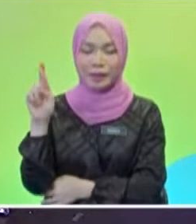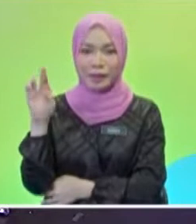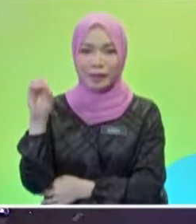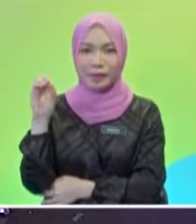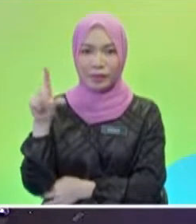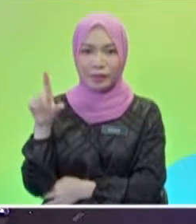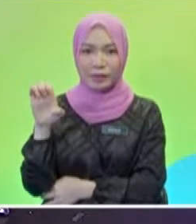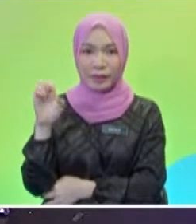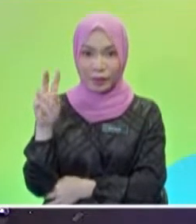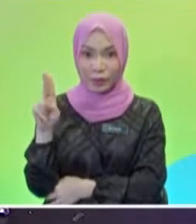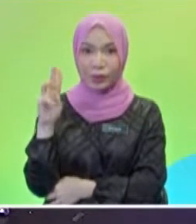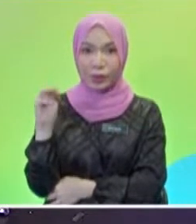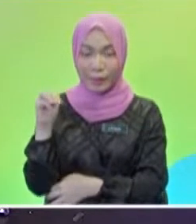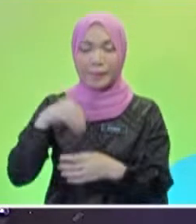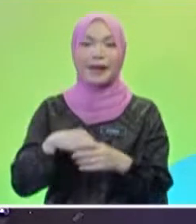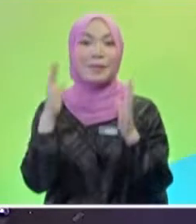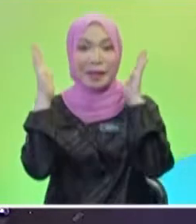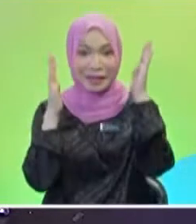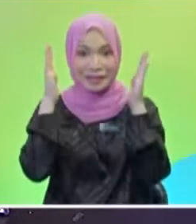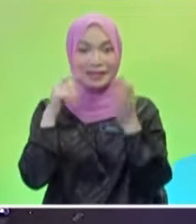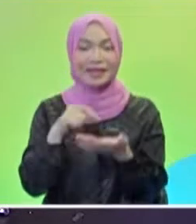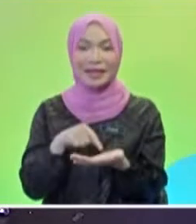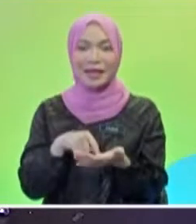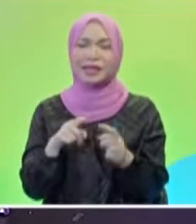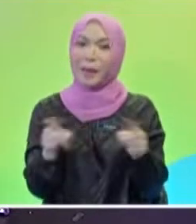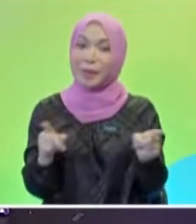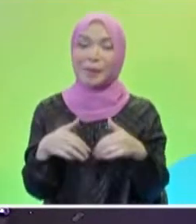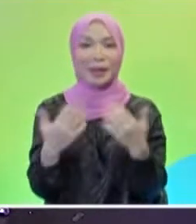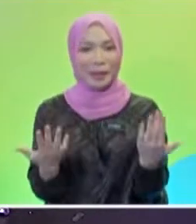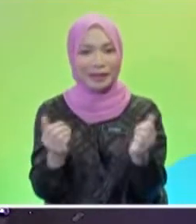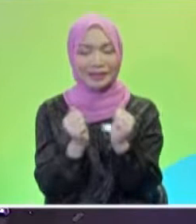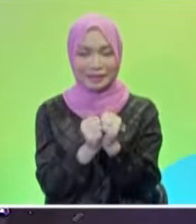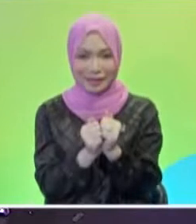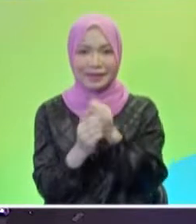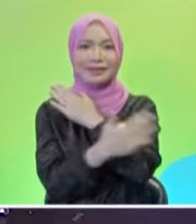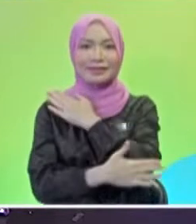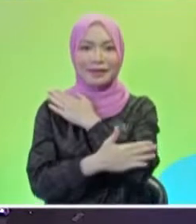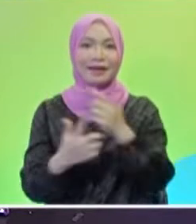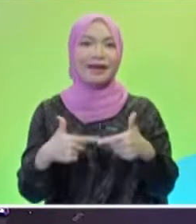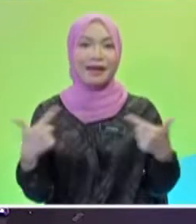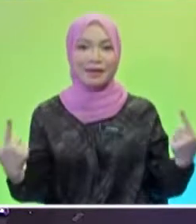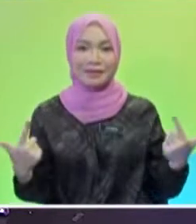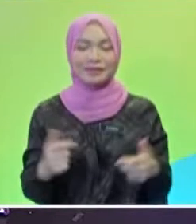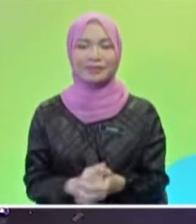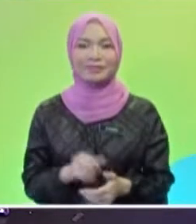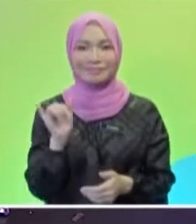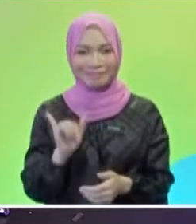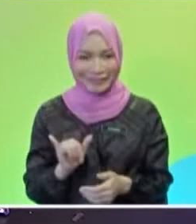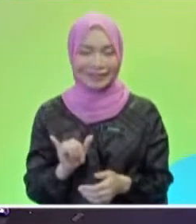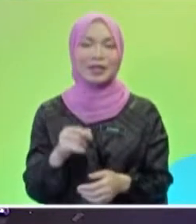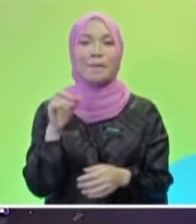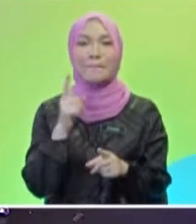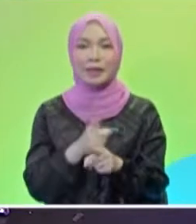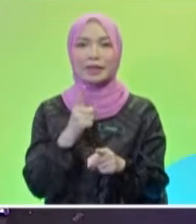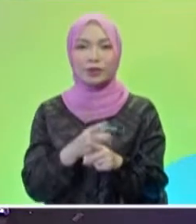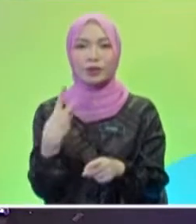dan negara nah banyak banget kita beruntung kayu dengan sumber